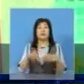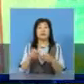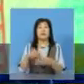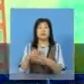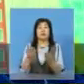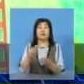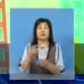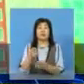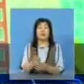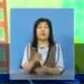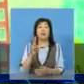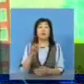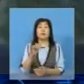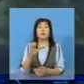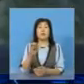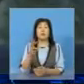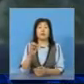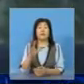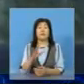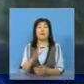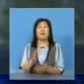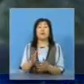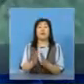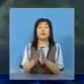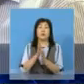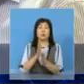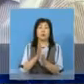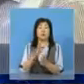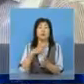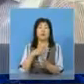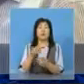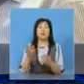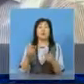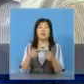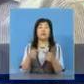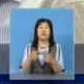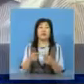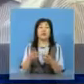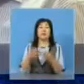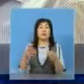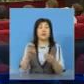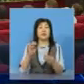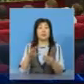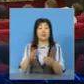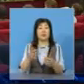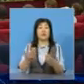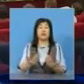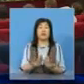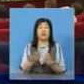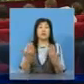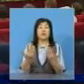бірі Күсімовтер отбасы. Олар 15 жыл бойы жалдамалы үйде тұрған, бүгін 3 бөлмелі пәтерге ие